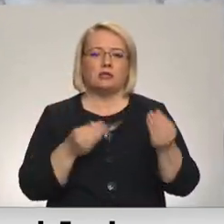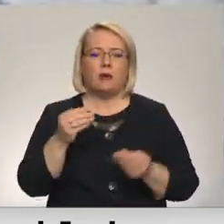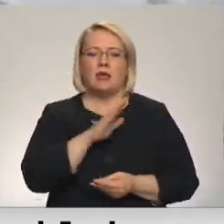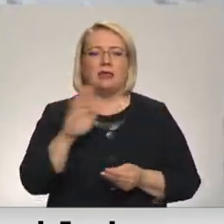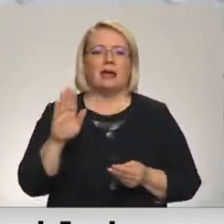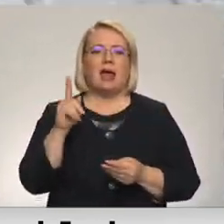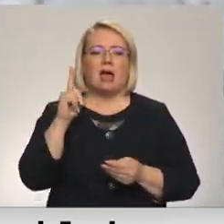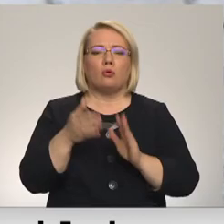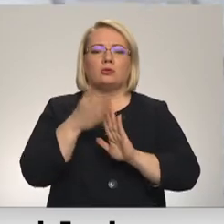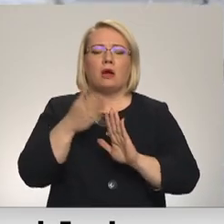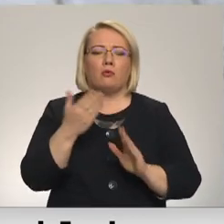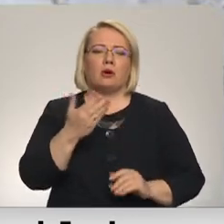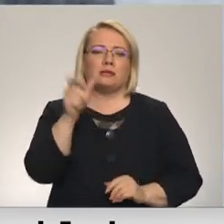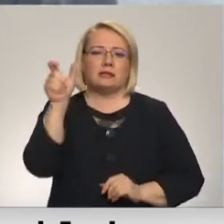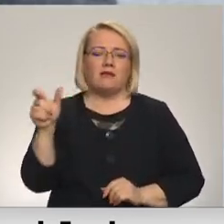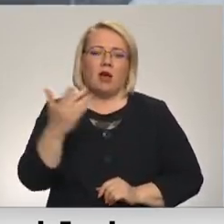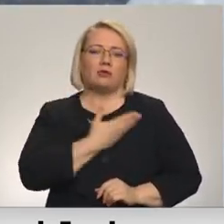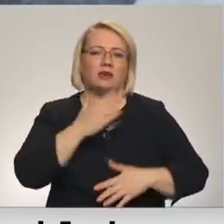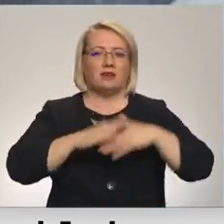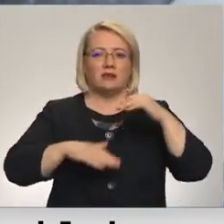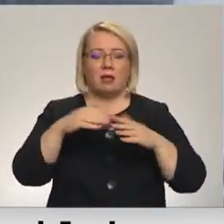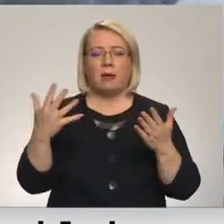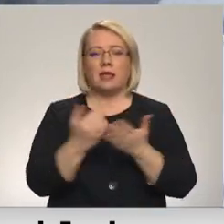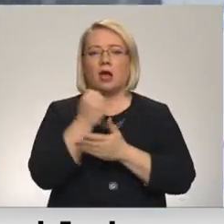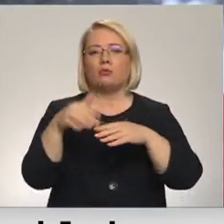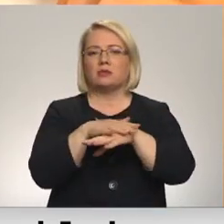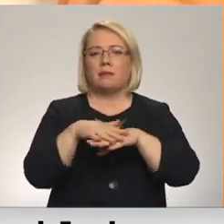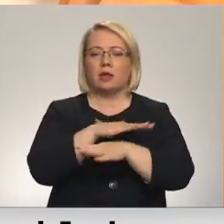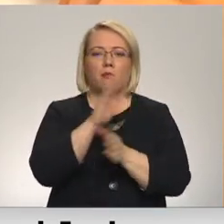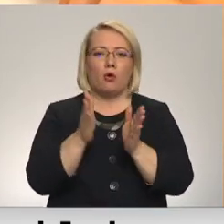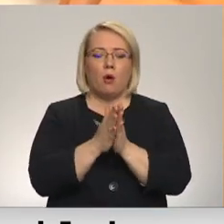ievērojami uzlabosies šo cilvēku dzīves kvalitāte, bet iegūs arī sabiedrība